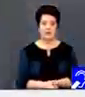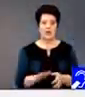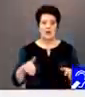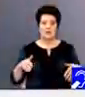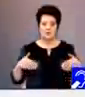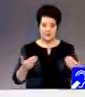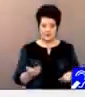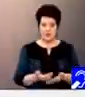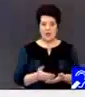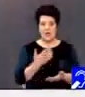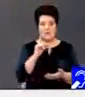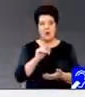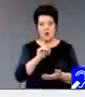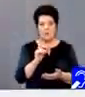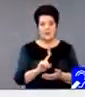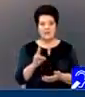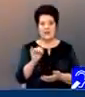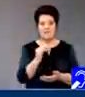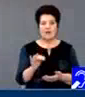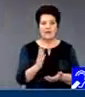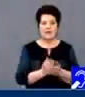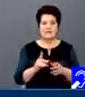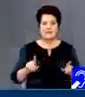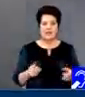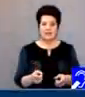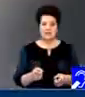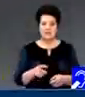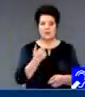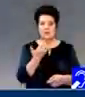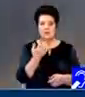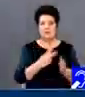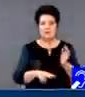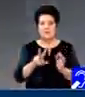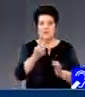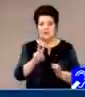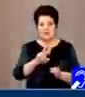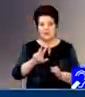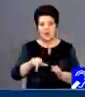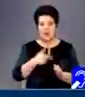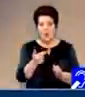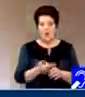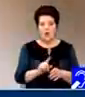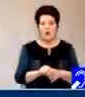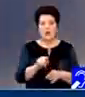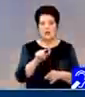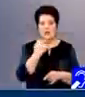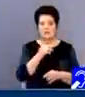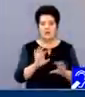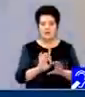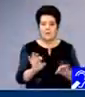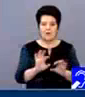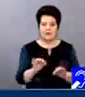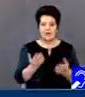Bună seara! Deocamdată Navalny este reținut pentru 48 de ore, timp în care probabil un tribunal din Moscova se va pronunța